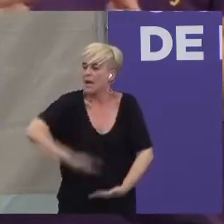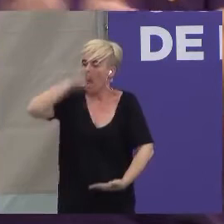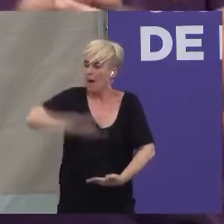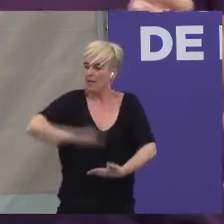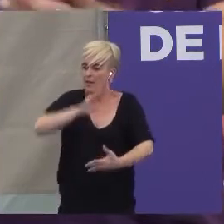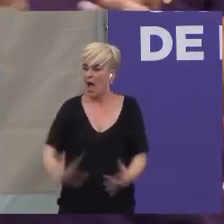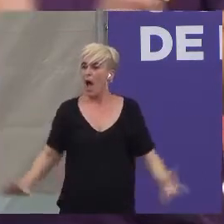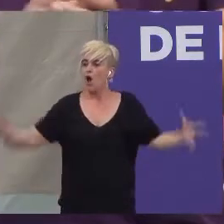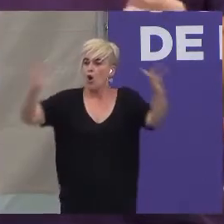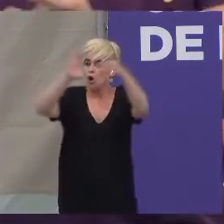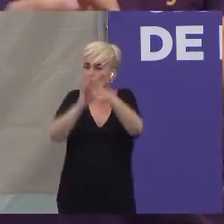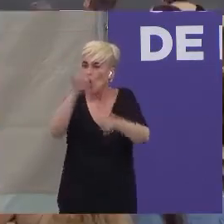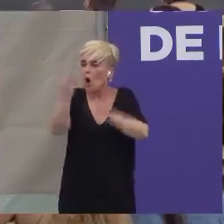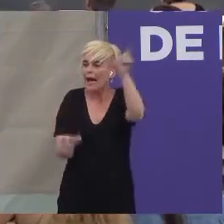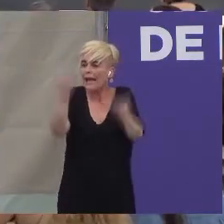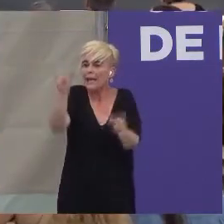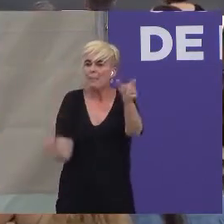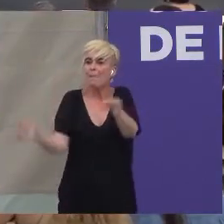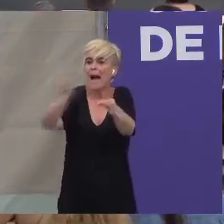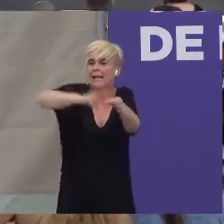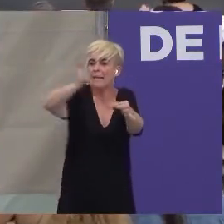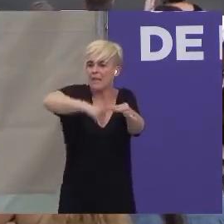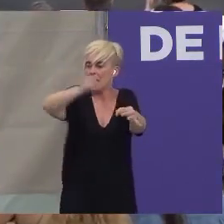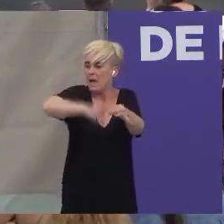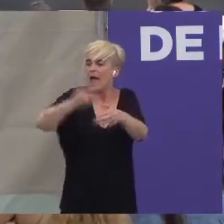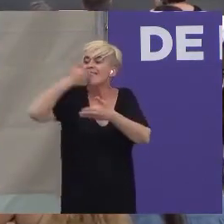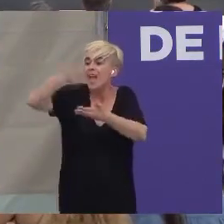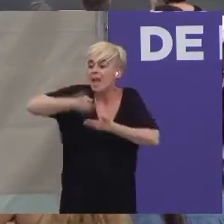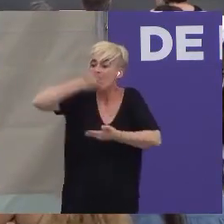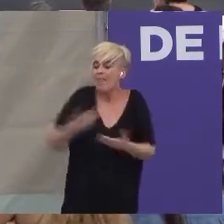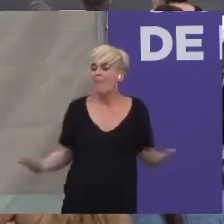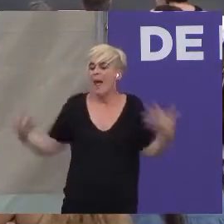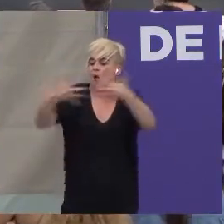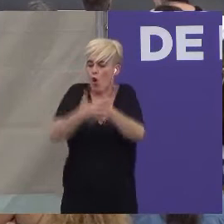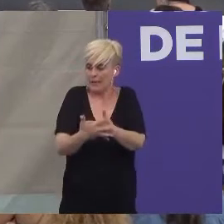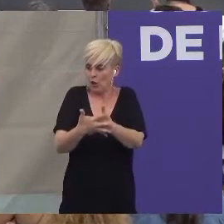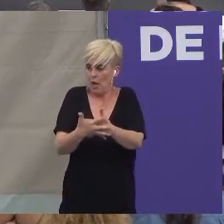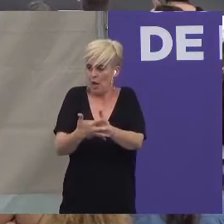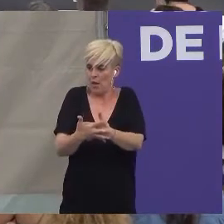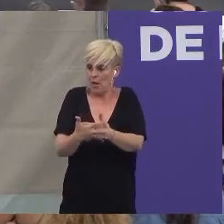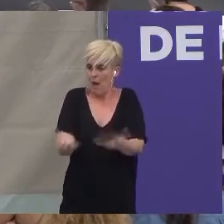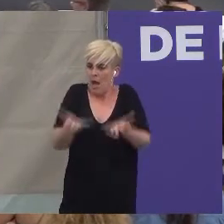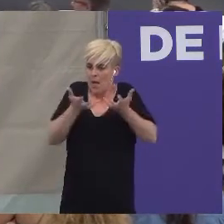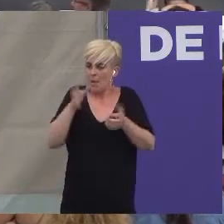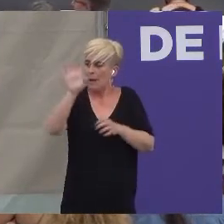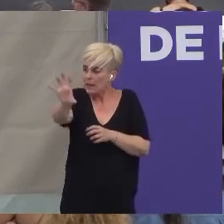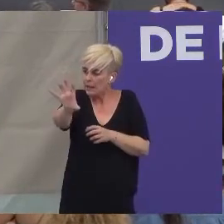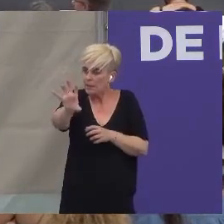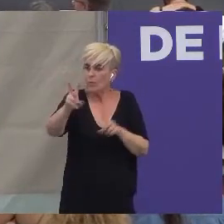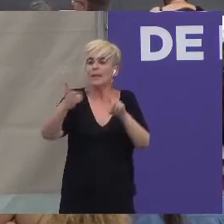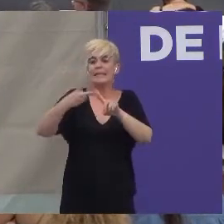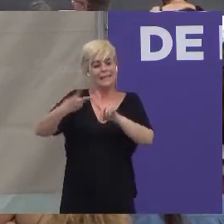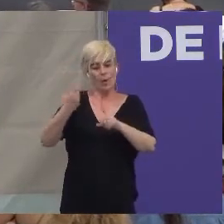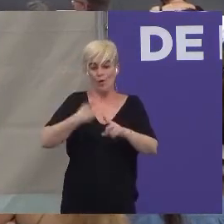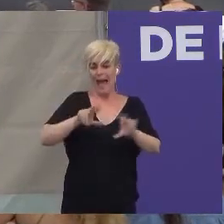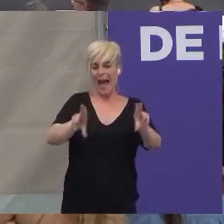de participació, les demandes de participar que han de cohesionar-se per a si volem guanyar aquest país. I en segon lloc, i ja